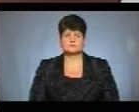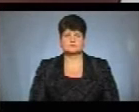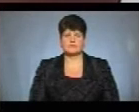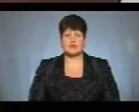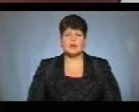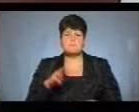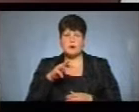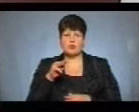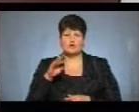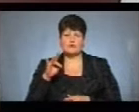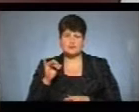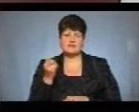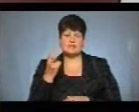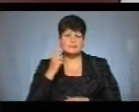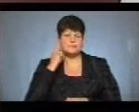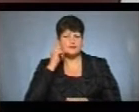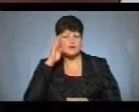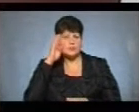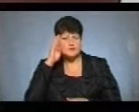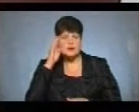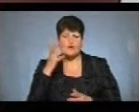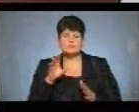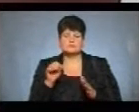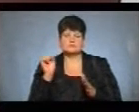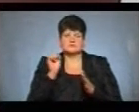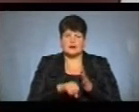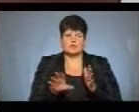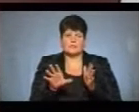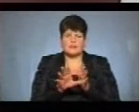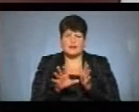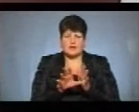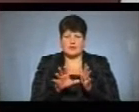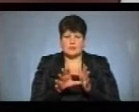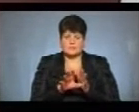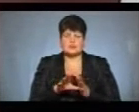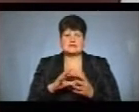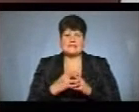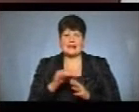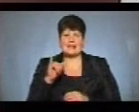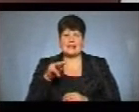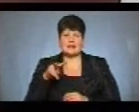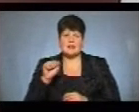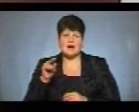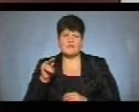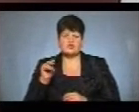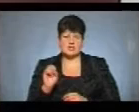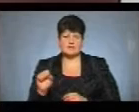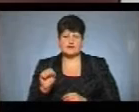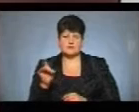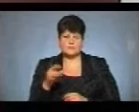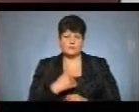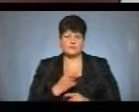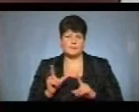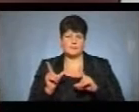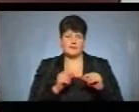Миколу Трофимчука, 12-річного хлопчика, якого вразило струмом у трансформаторній буці в селі Лавча на Теребовлянщині, готуються перевезти до